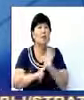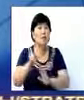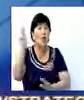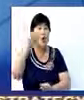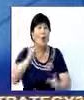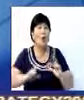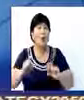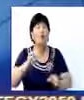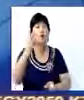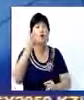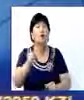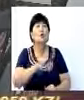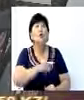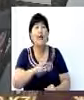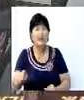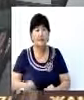оқу курсы 3 күнге жалғасады.